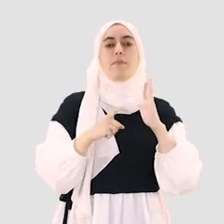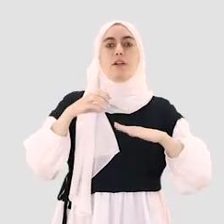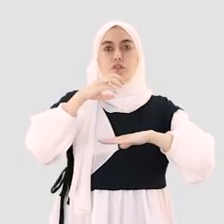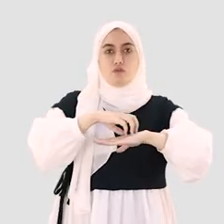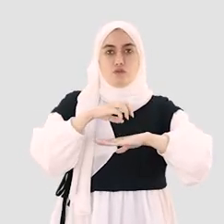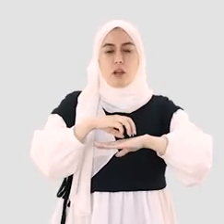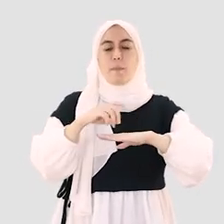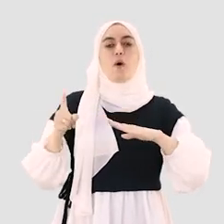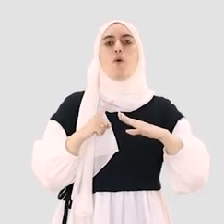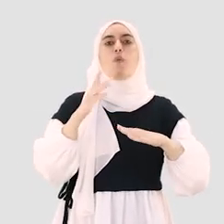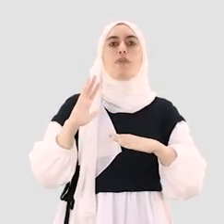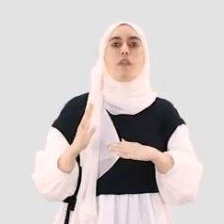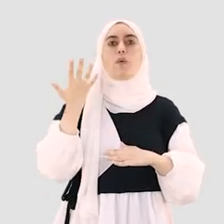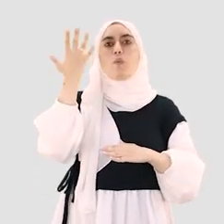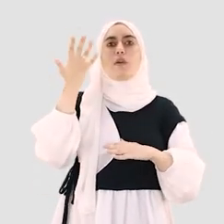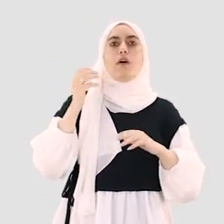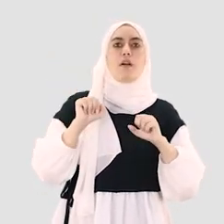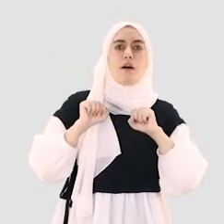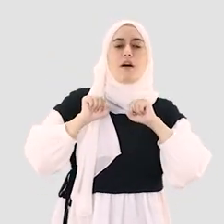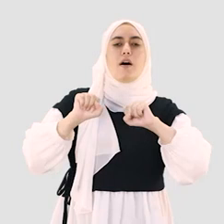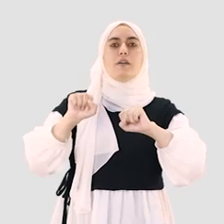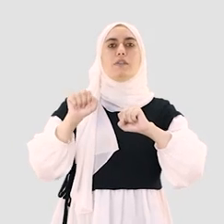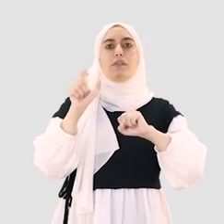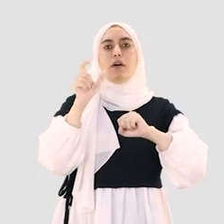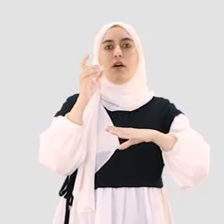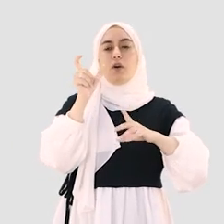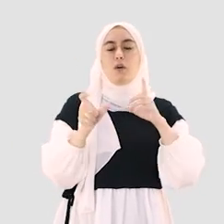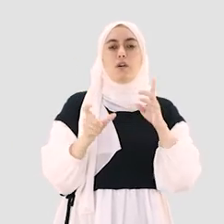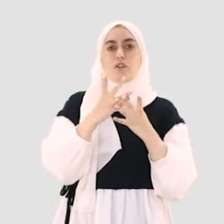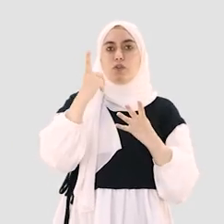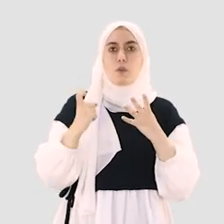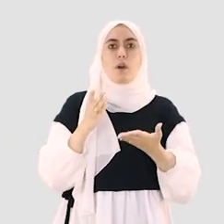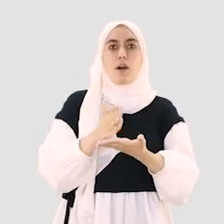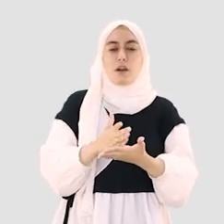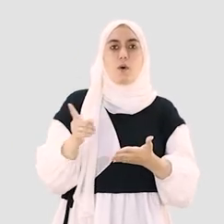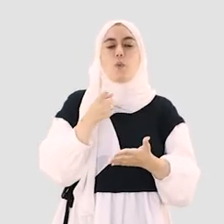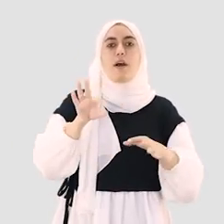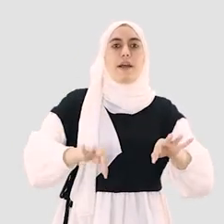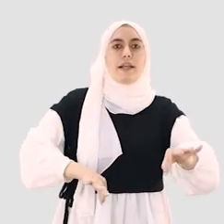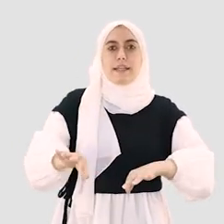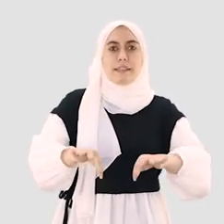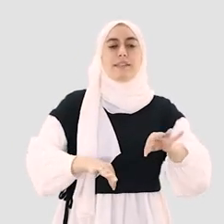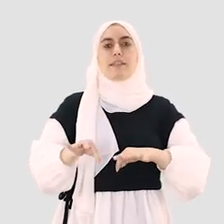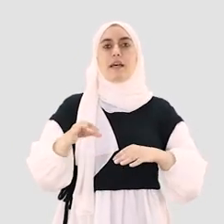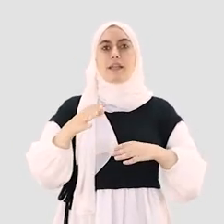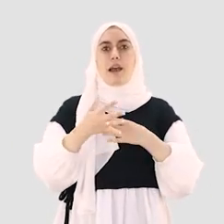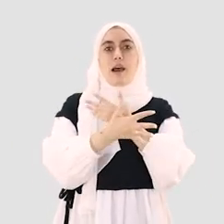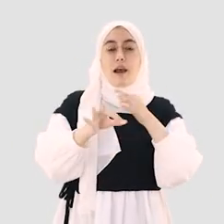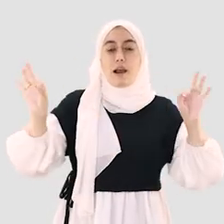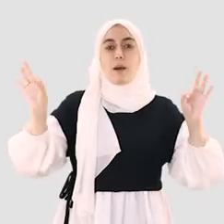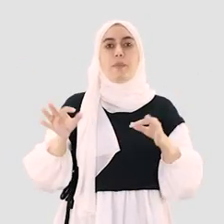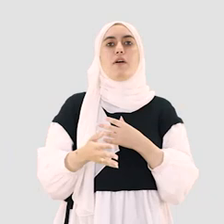وتعليماتها وتطويرها فيما يتعلق بحقوق الاشخاص ذوي الاعاقه ورسم السياسات العامه